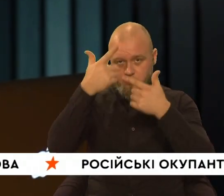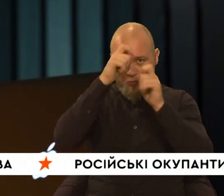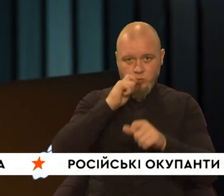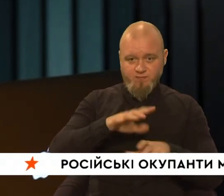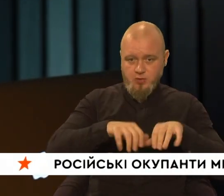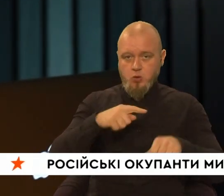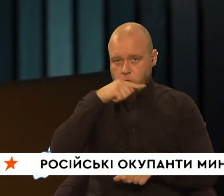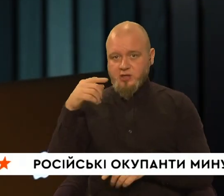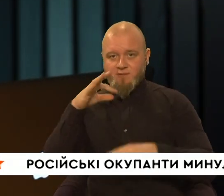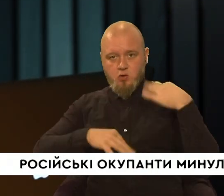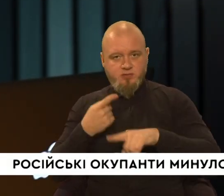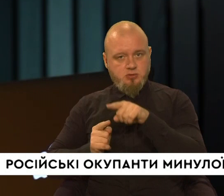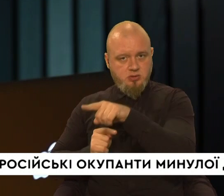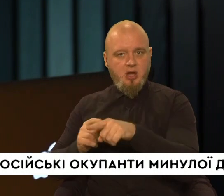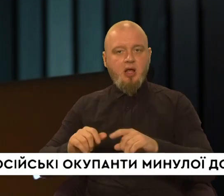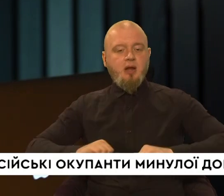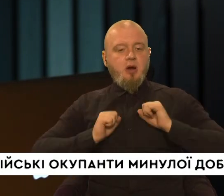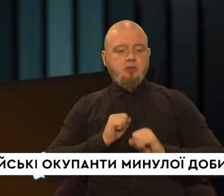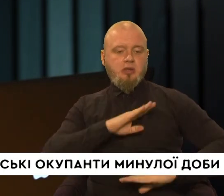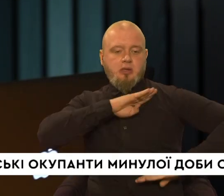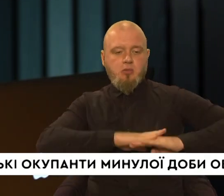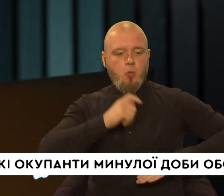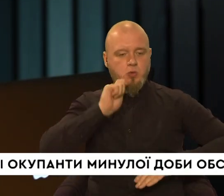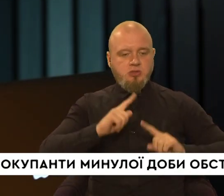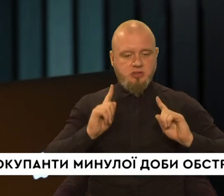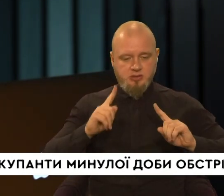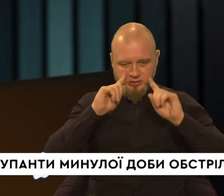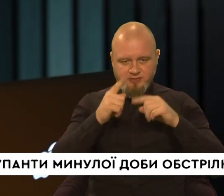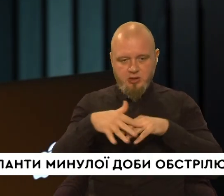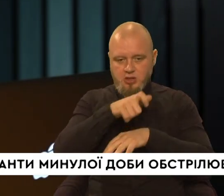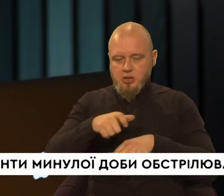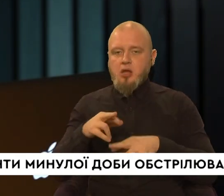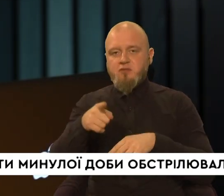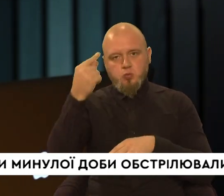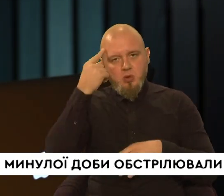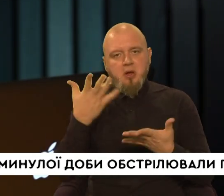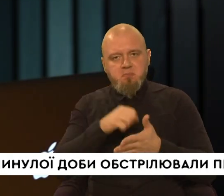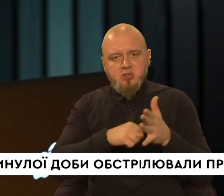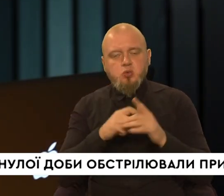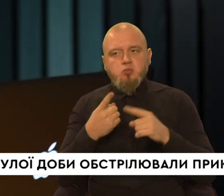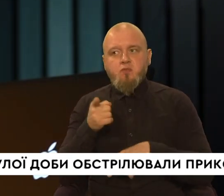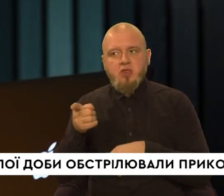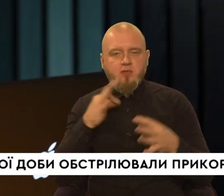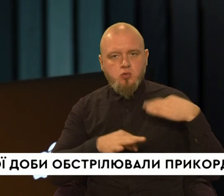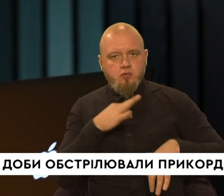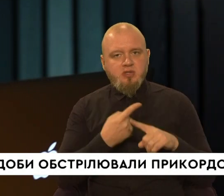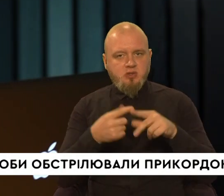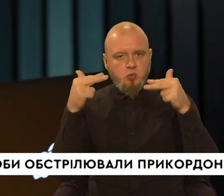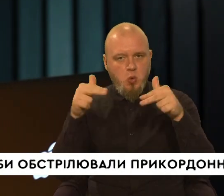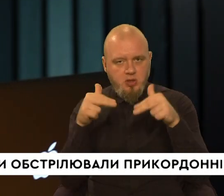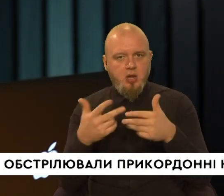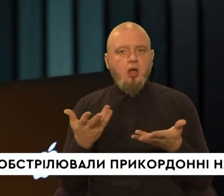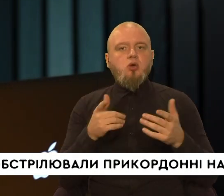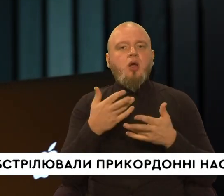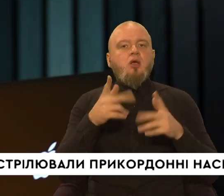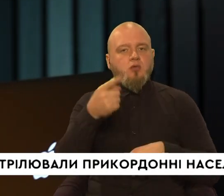Росія використовує їх, намагаючись деморалізувати українське цивільне населення. Як ви думаєте, яка причина, чому вони використовують ці дрони? Як